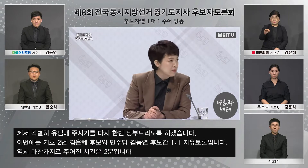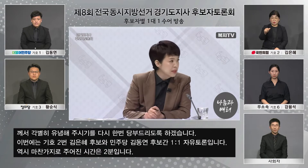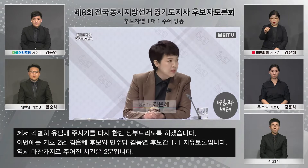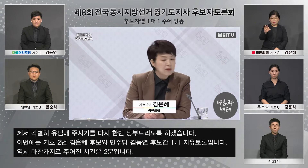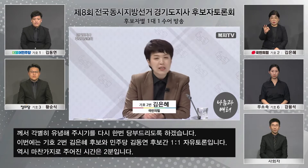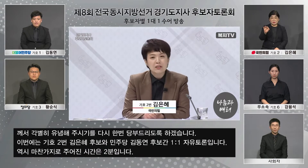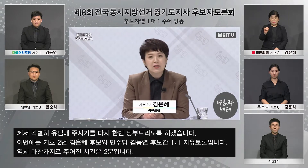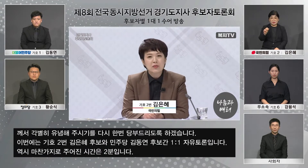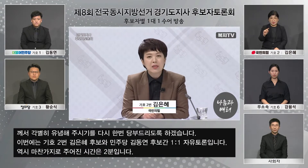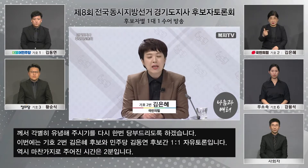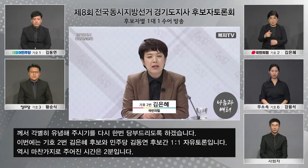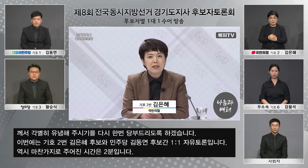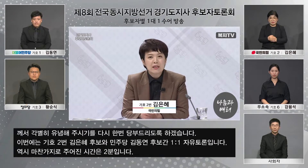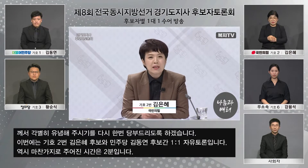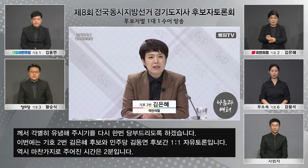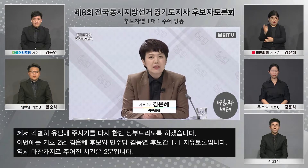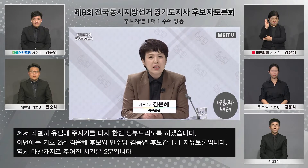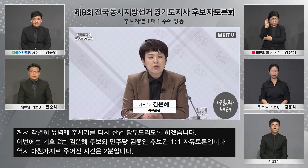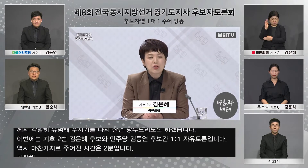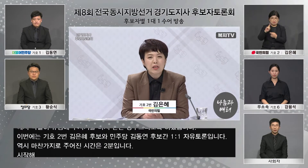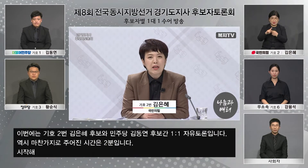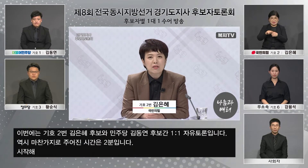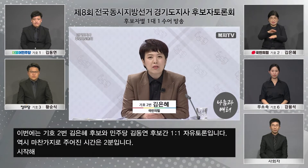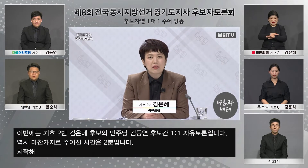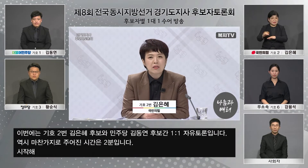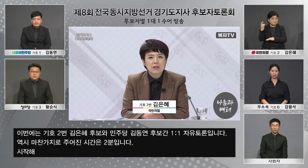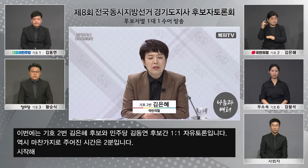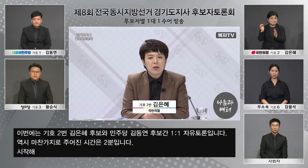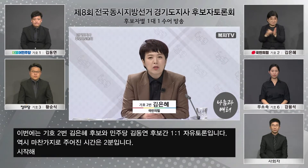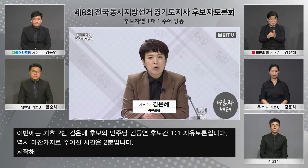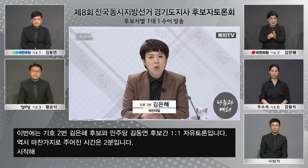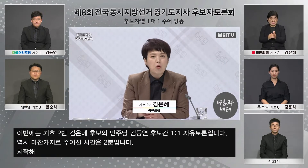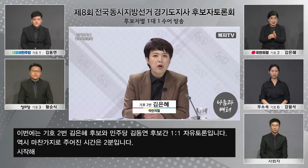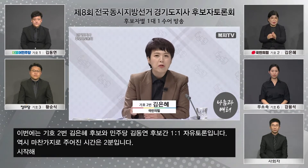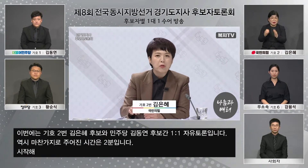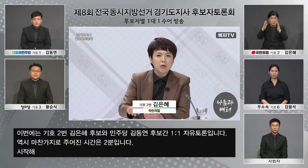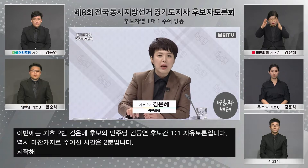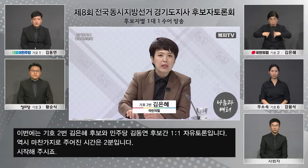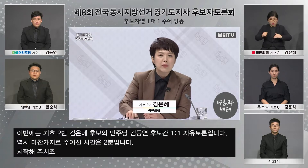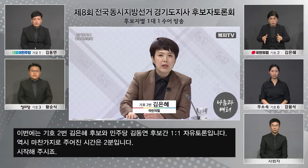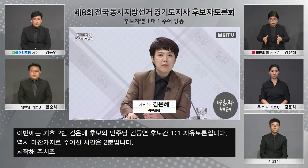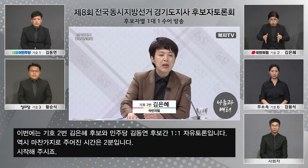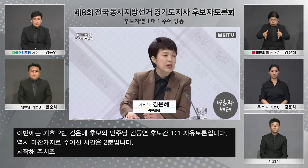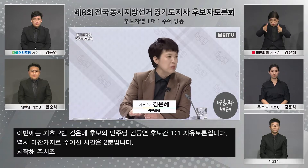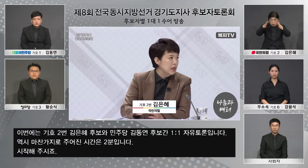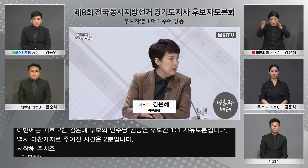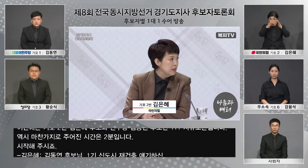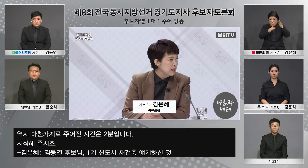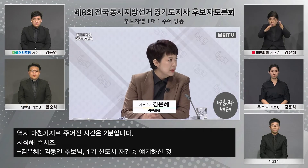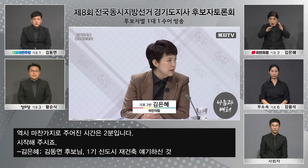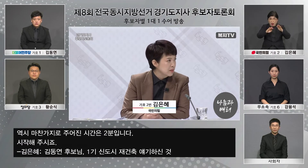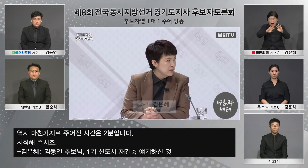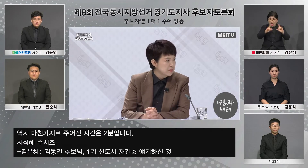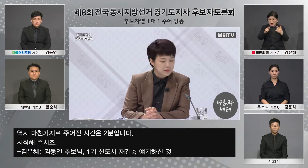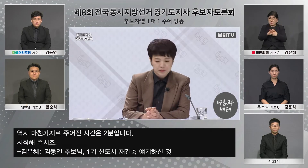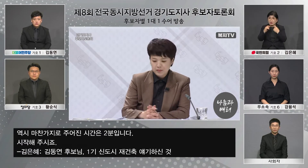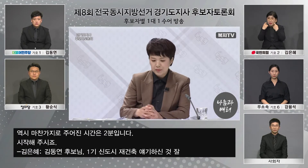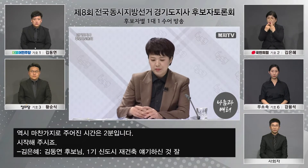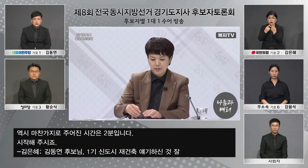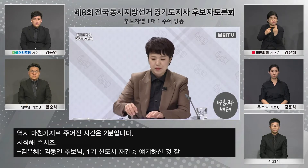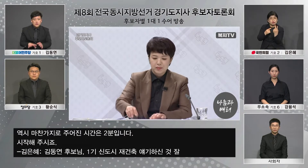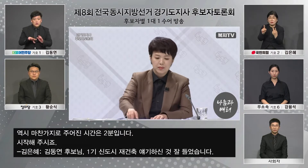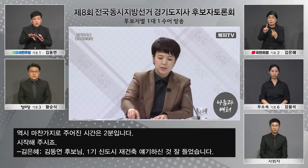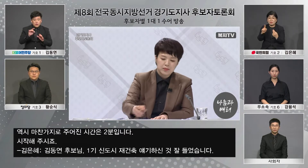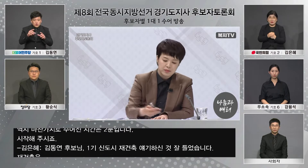재건축 말씀하신 거 잘 들었습니다. 그 재건축에 대해서는 어떻게 공공형으로 가야 됩니까? 민간으로 가야 됩니까? 일단